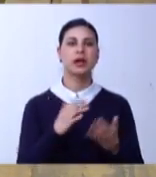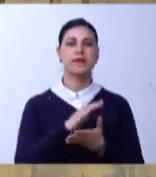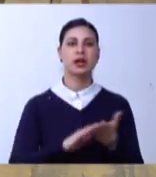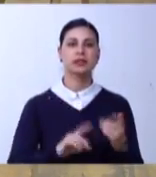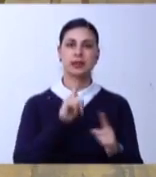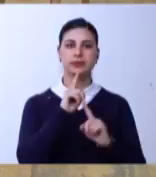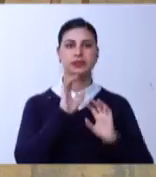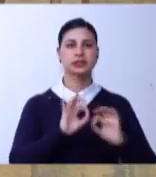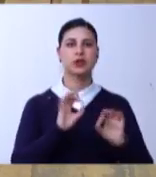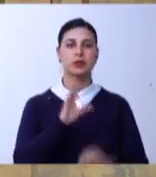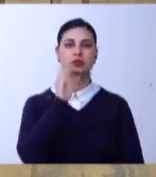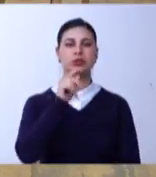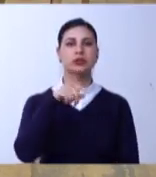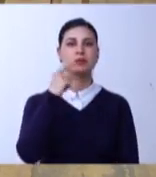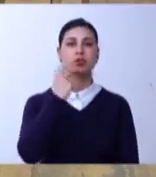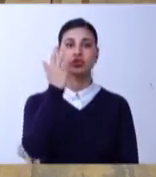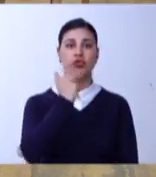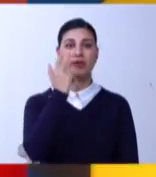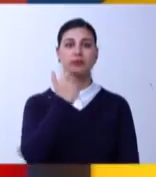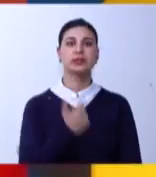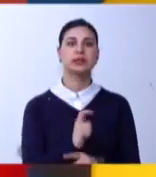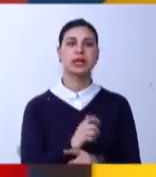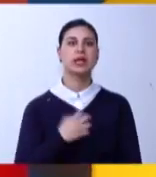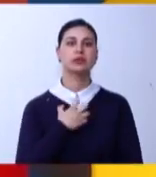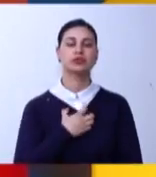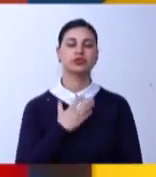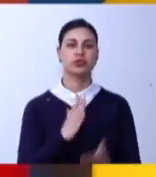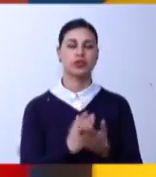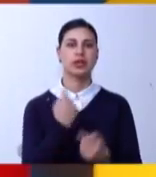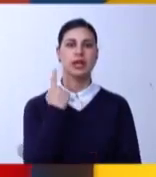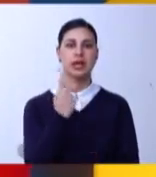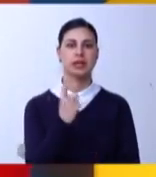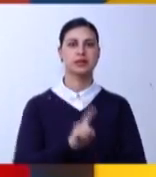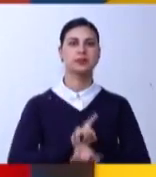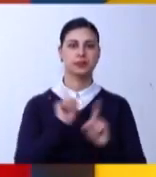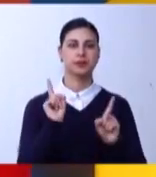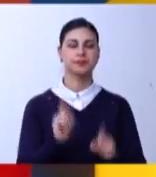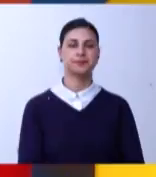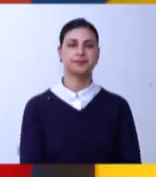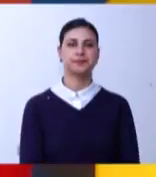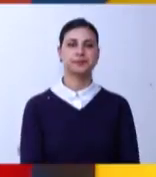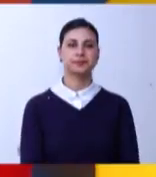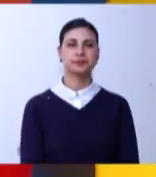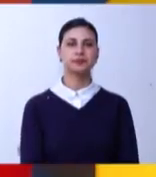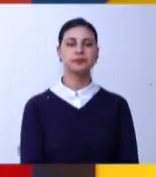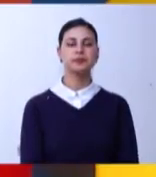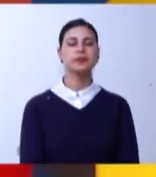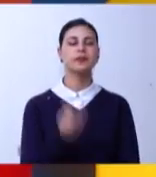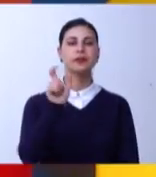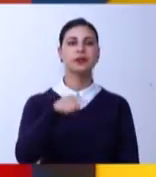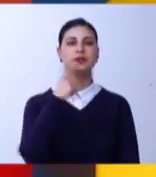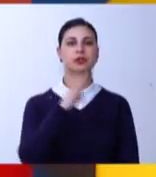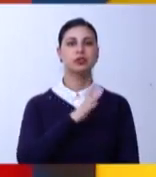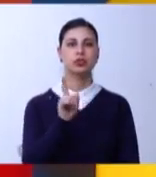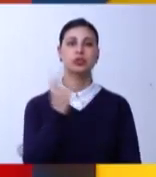როდესაც ლაპარაკობთ ჩვევებზე, ძალიან მნიშვნელოვანია ერთი თავისებურება. სალომემ ხაზი გაუსვა,